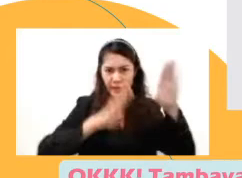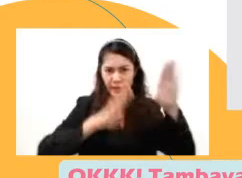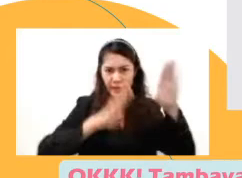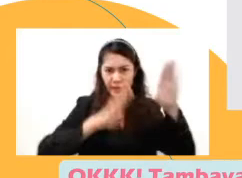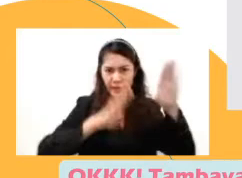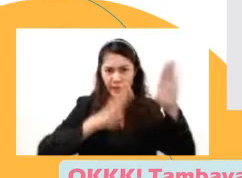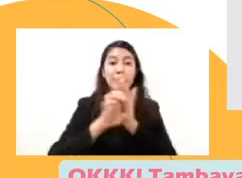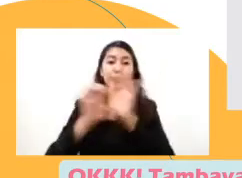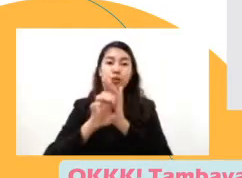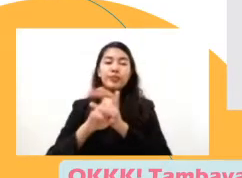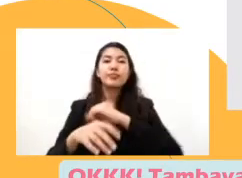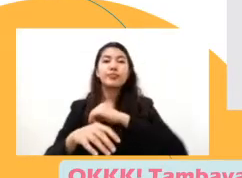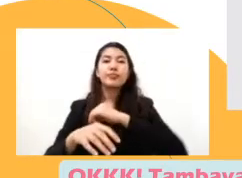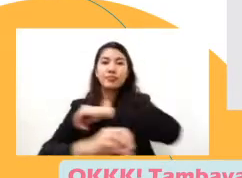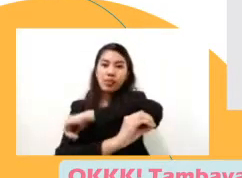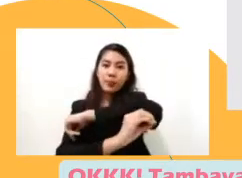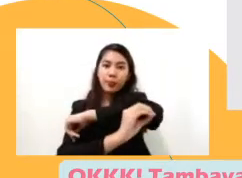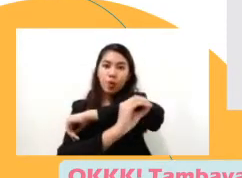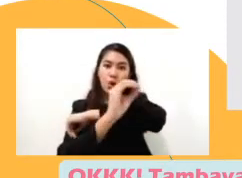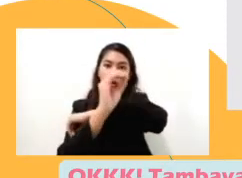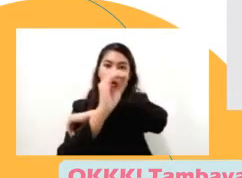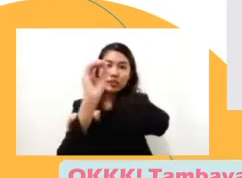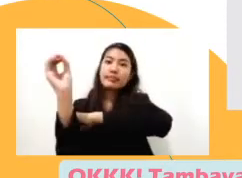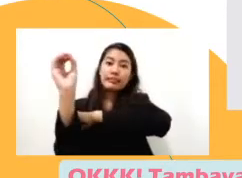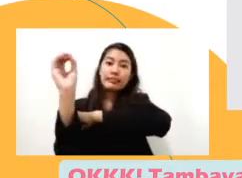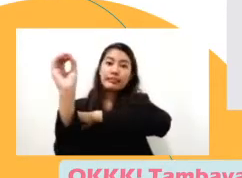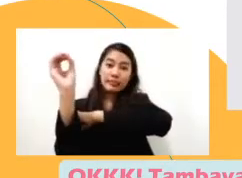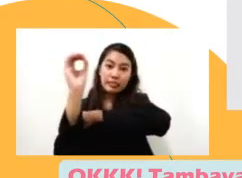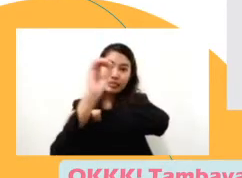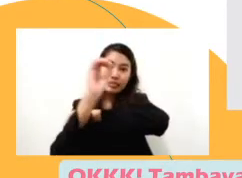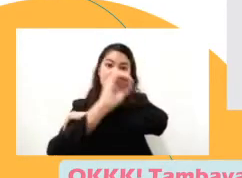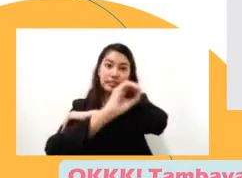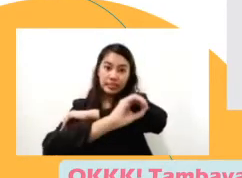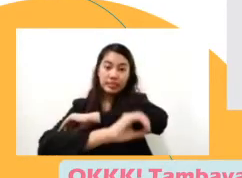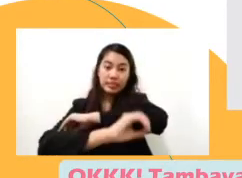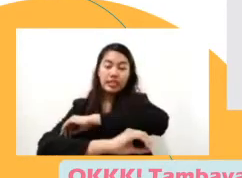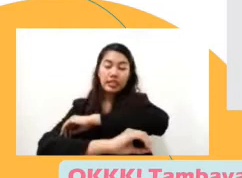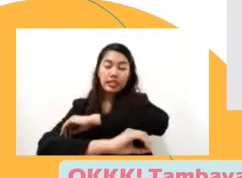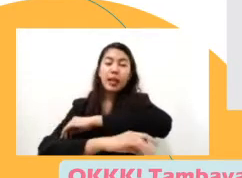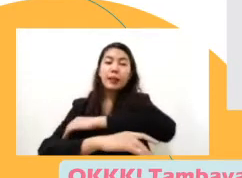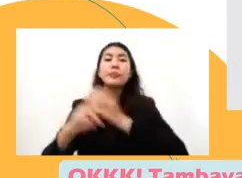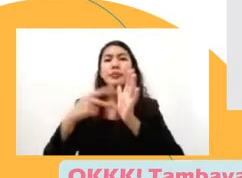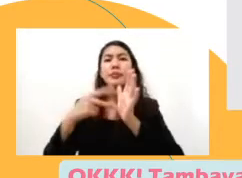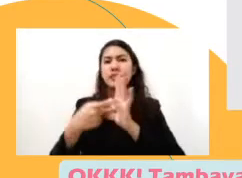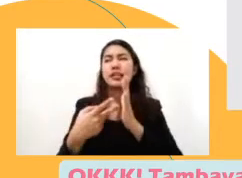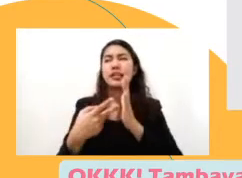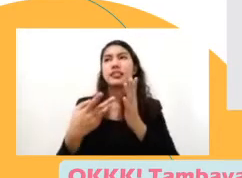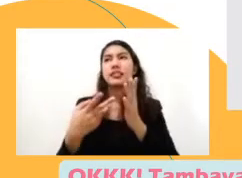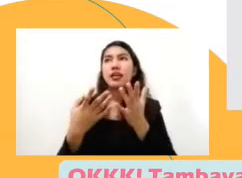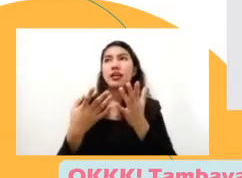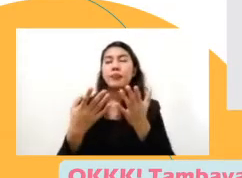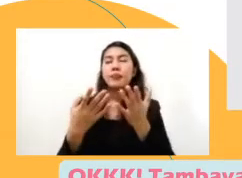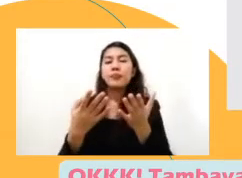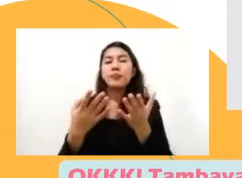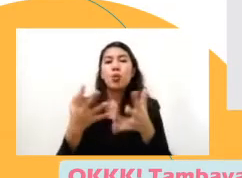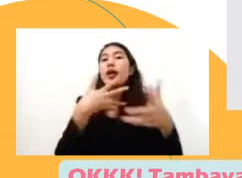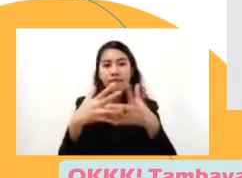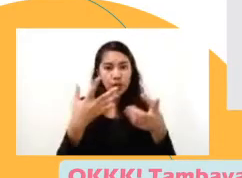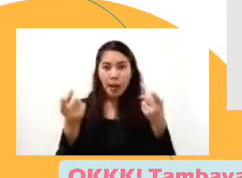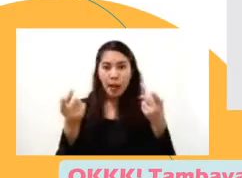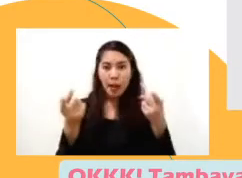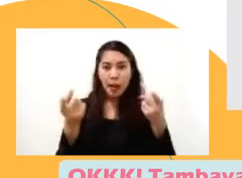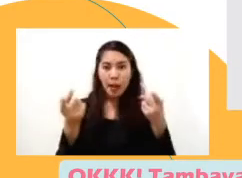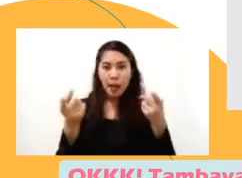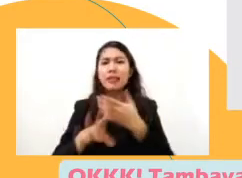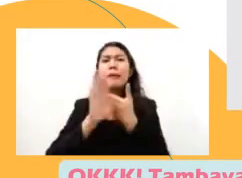and sunset, no? Parang ganoon din. Ayan. Okay. Sige po, next po. Okay, so